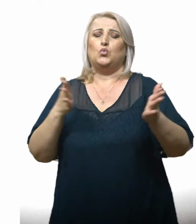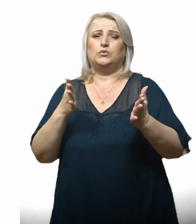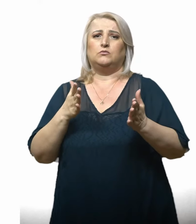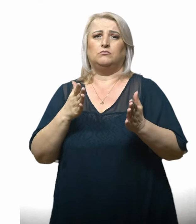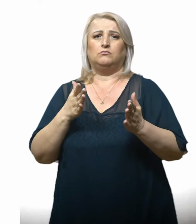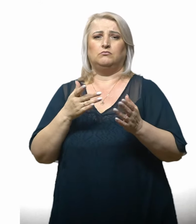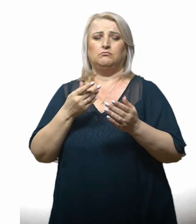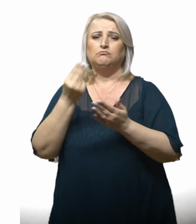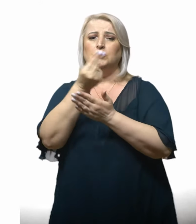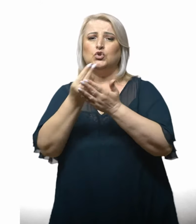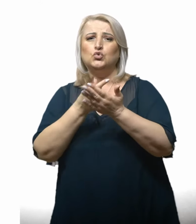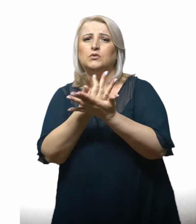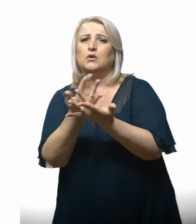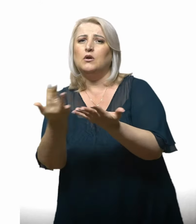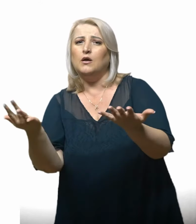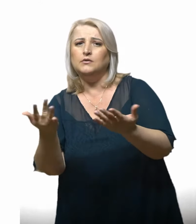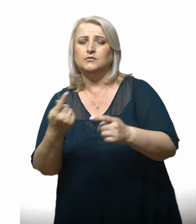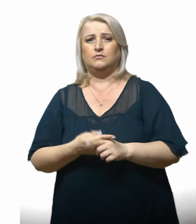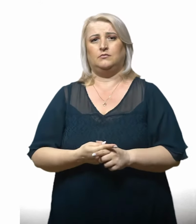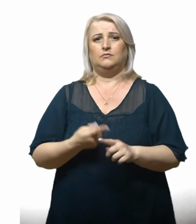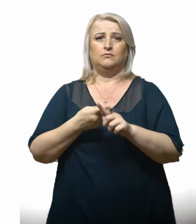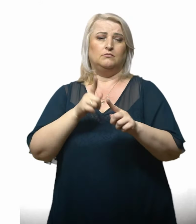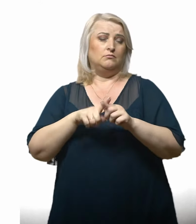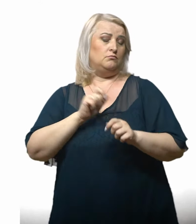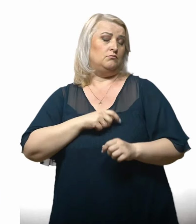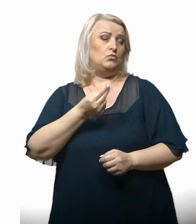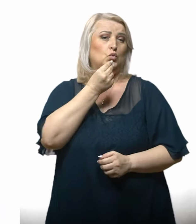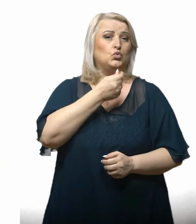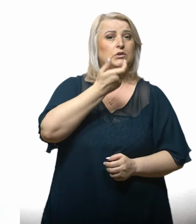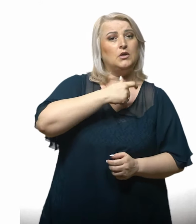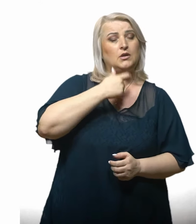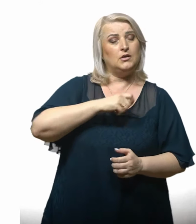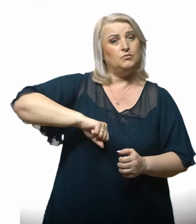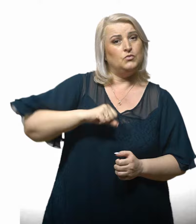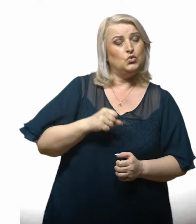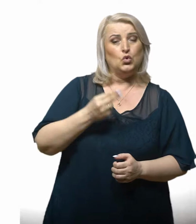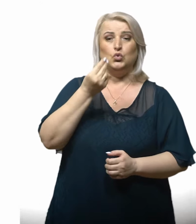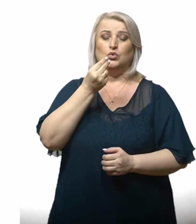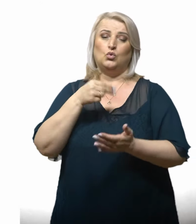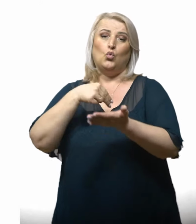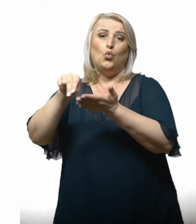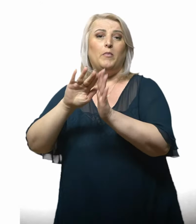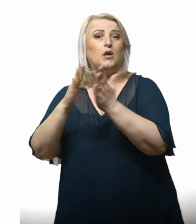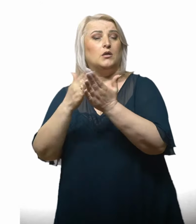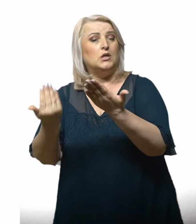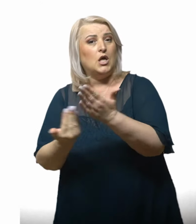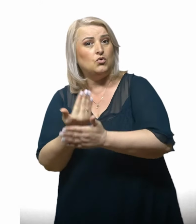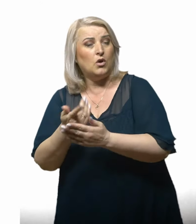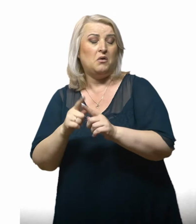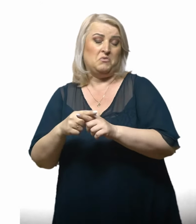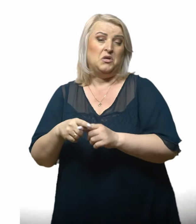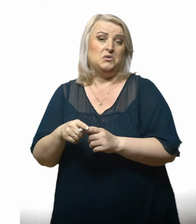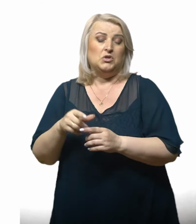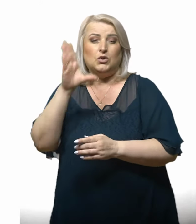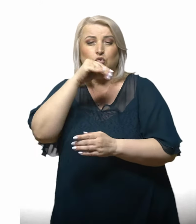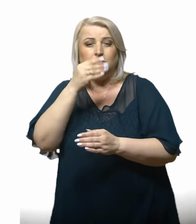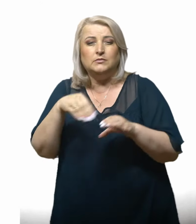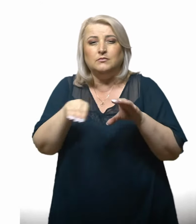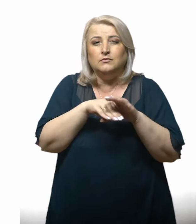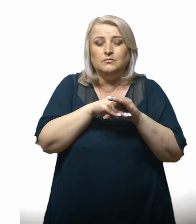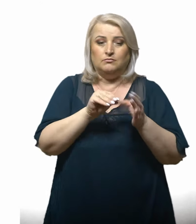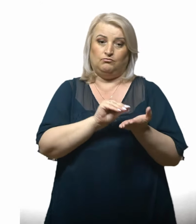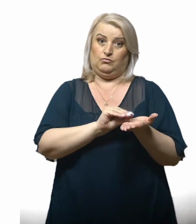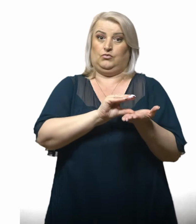de pictat, să savorez înghețată cu prietenii mei, să-mi cumpăr un dicționar nou, dar și să reușesc să adun ceva la final de